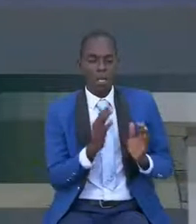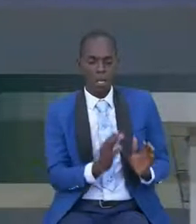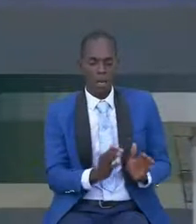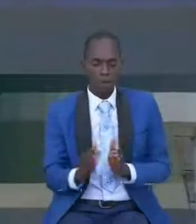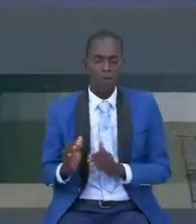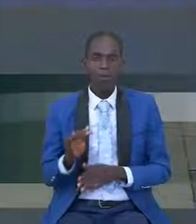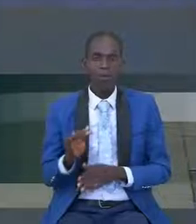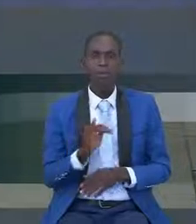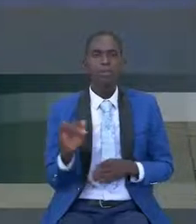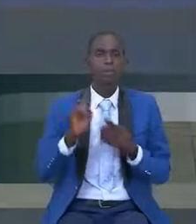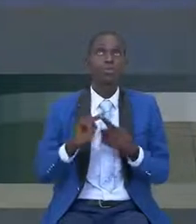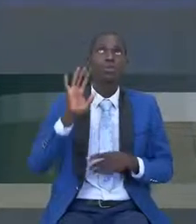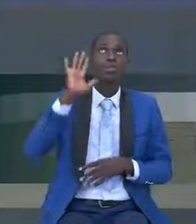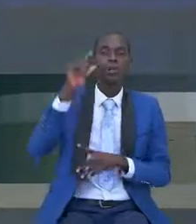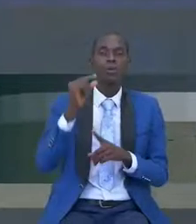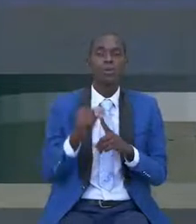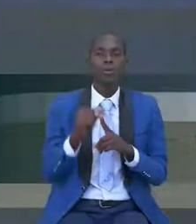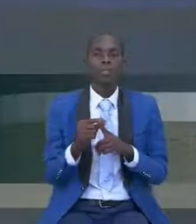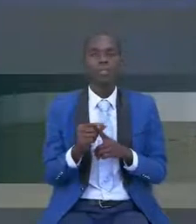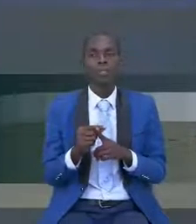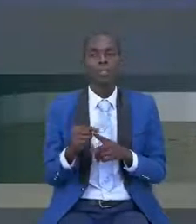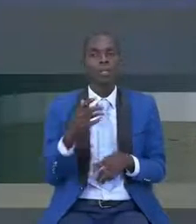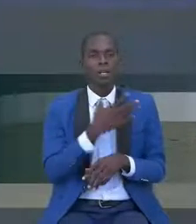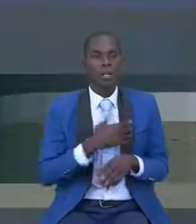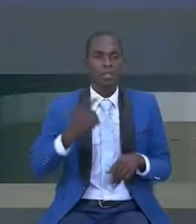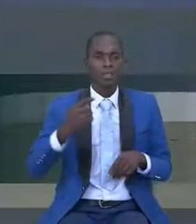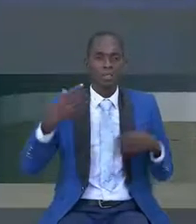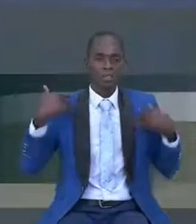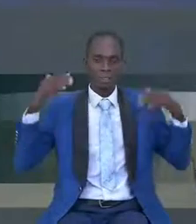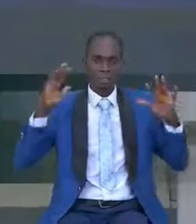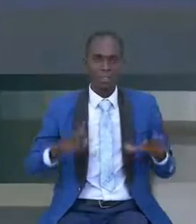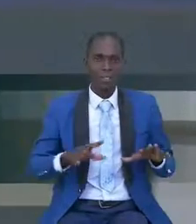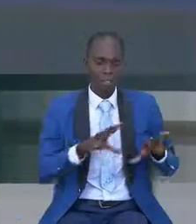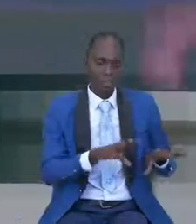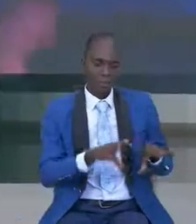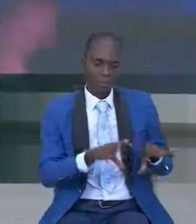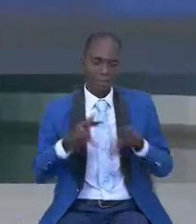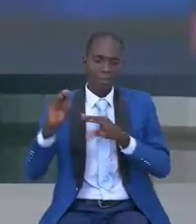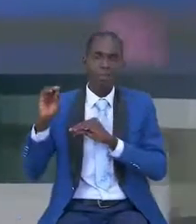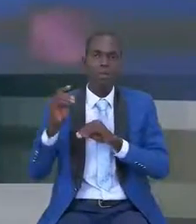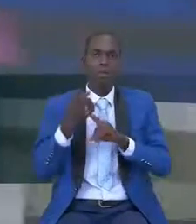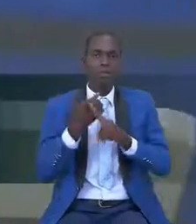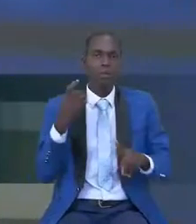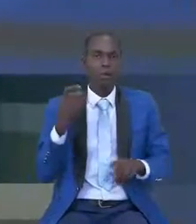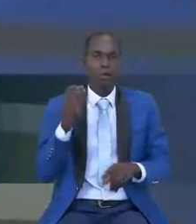ta parole. Et l'ange la quitta.